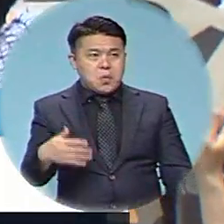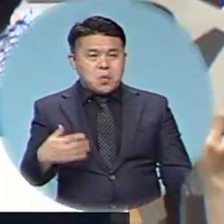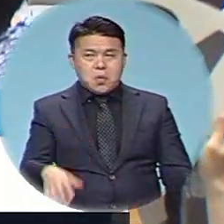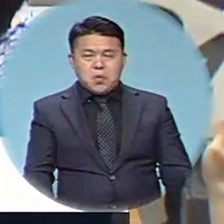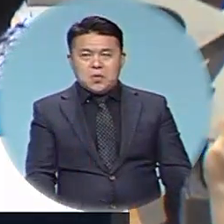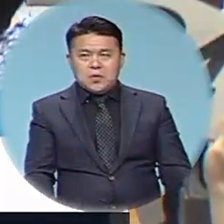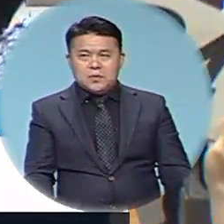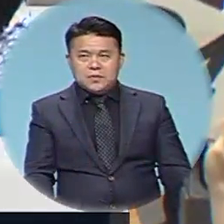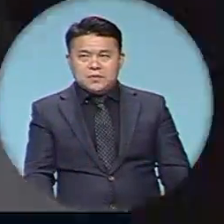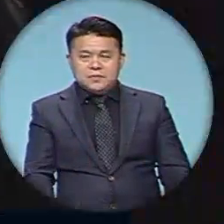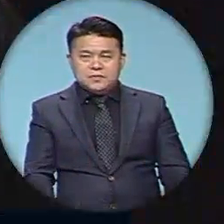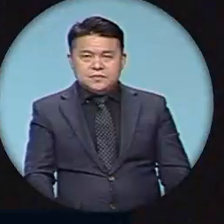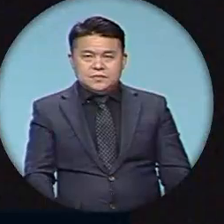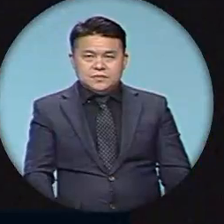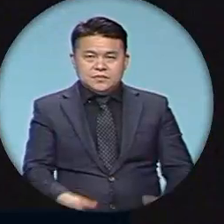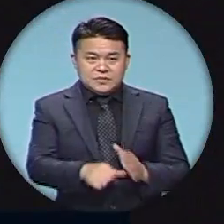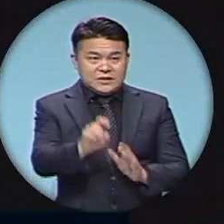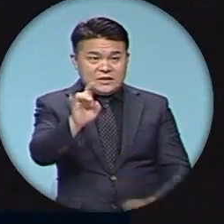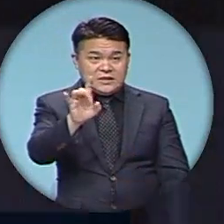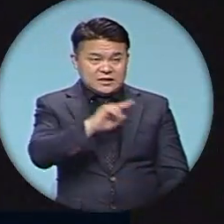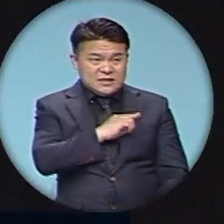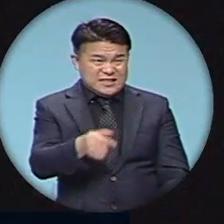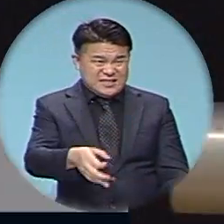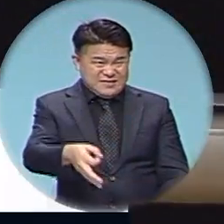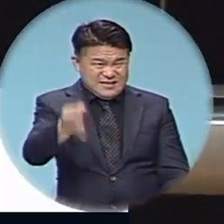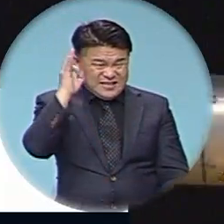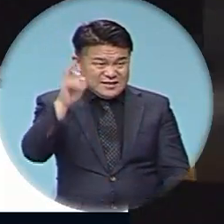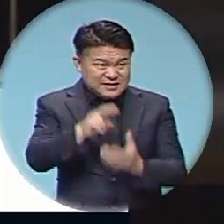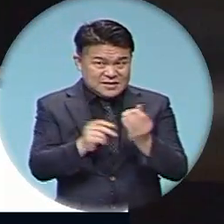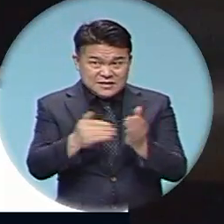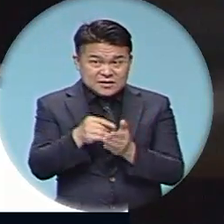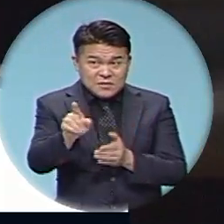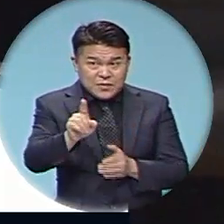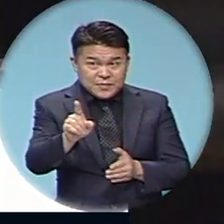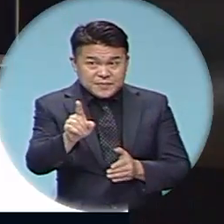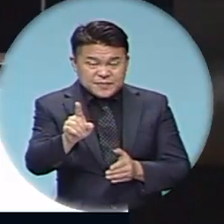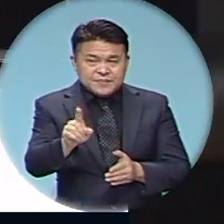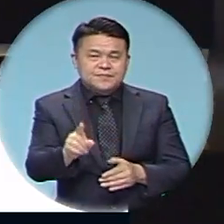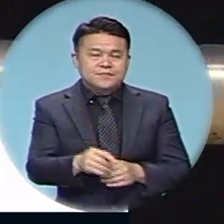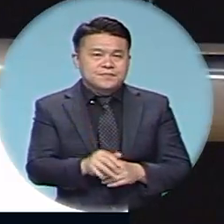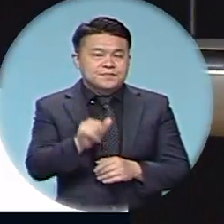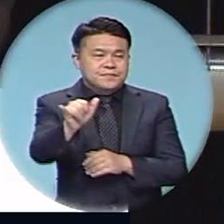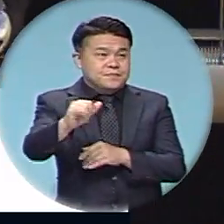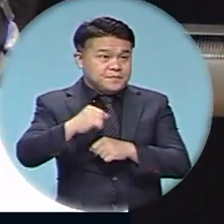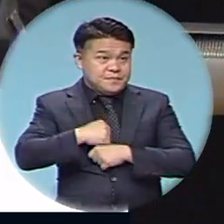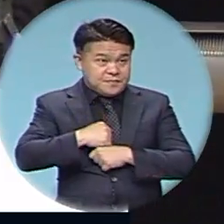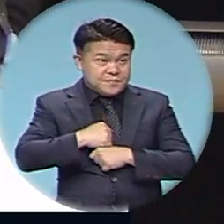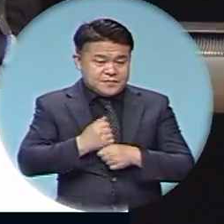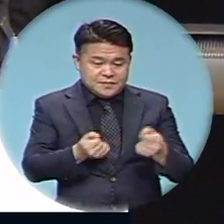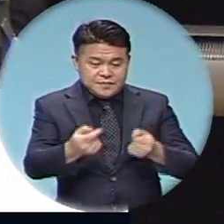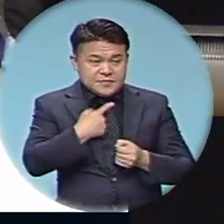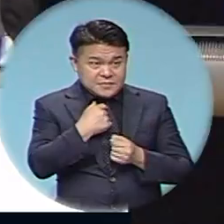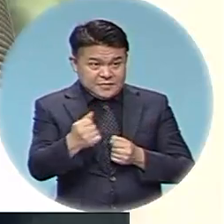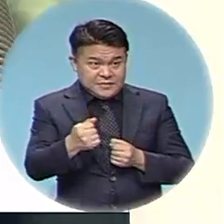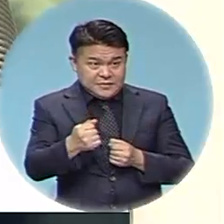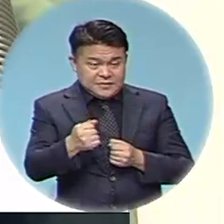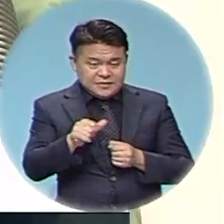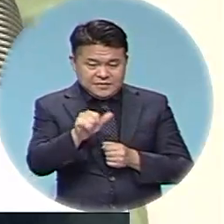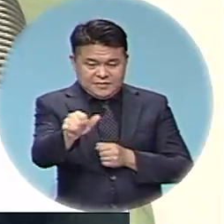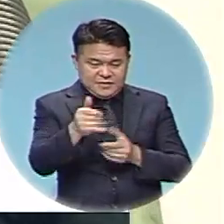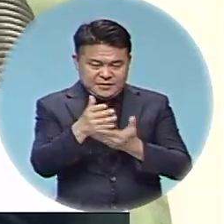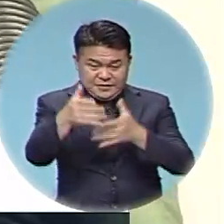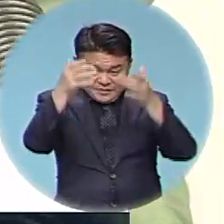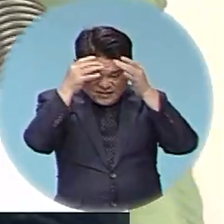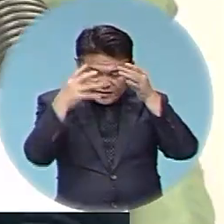すごいですね. 단일 품목으로 가장 높은 낙찰 금액을 기록한 건 항공자위대 조종사가 사용한 비행용